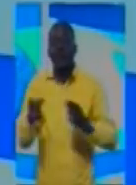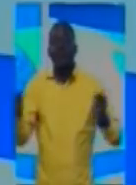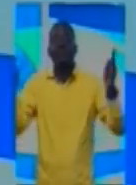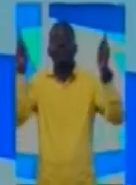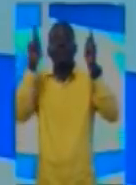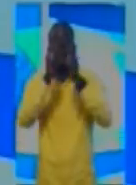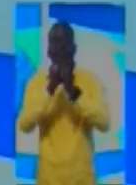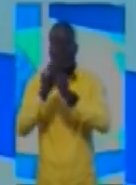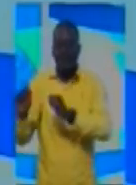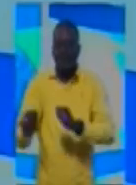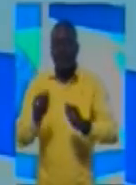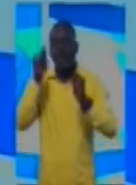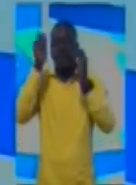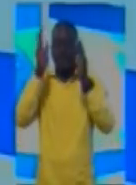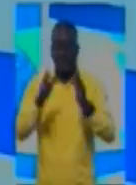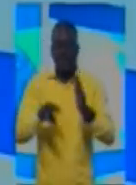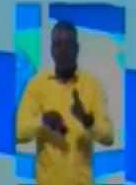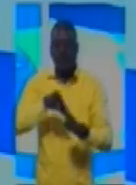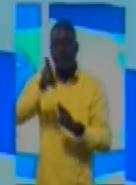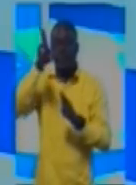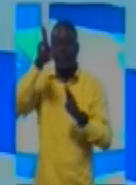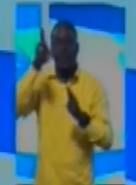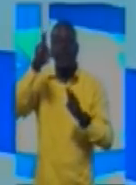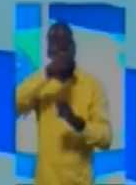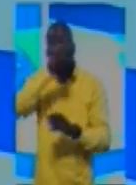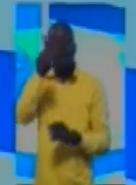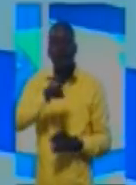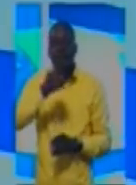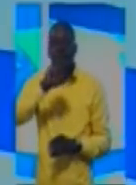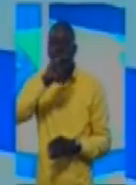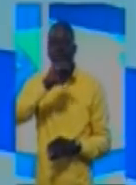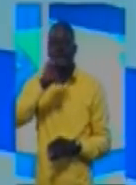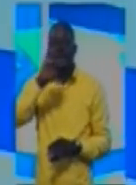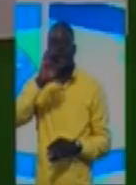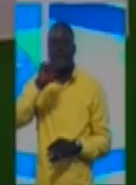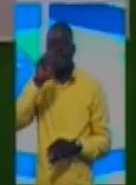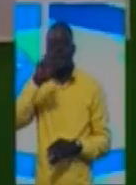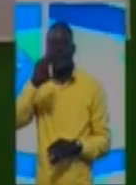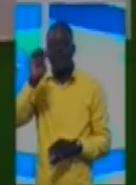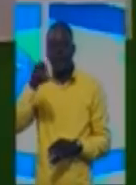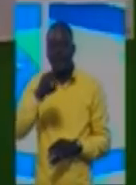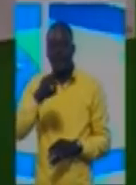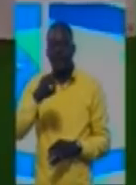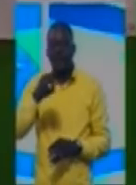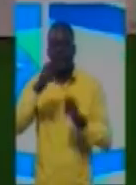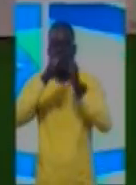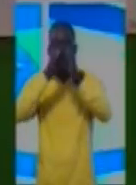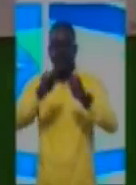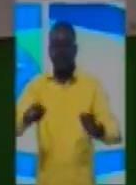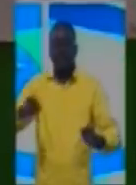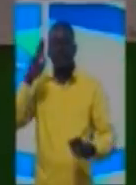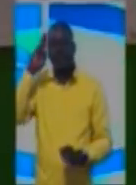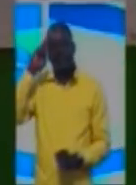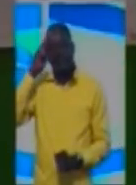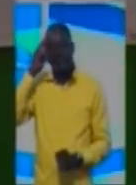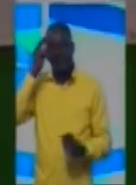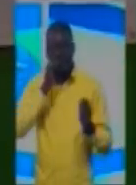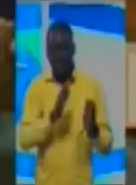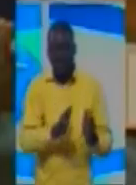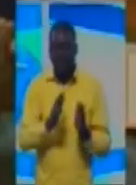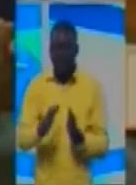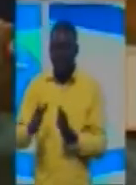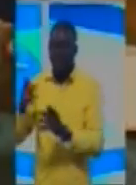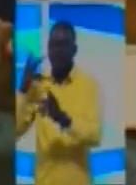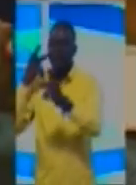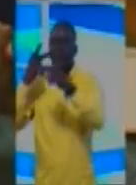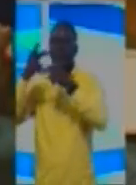acteurs du domaine à Zignaré. Reportage Beleman Herman Nestor Toui. Un atelier de réflexion pour harmoniser la vision